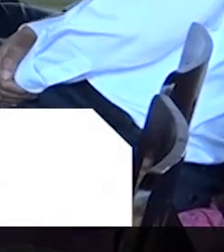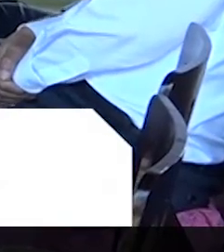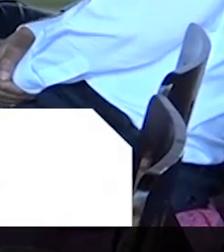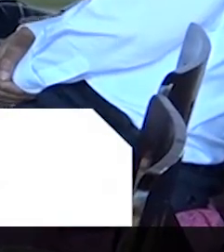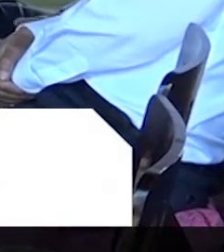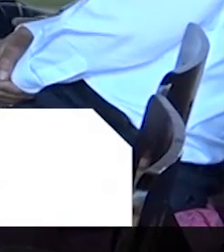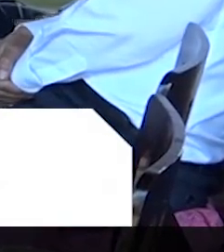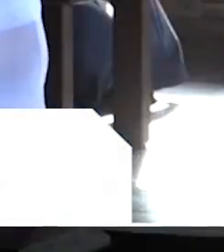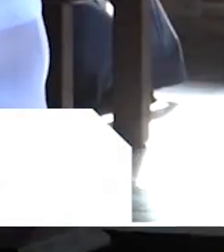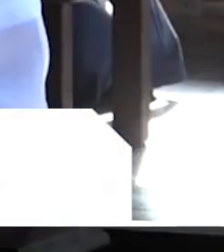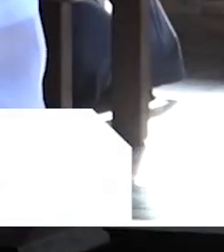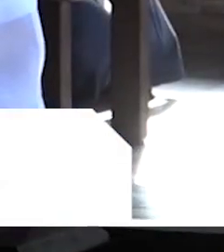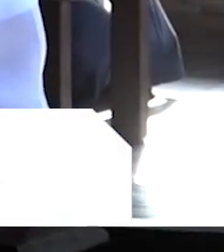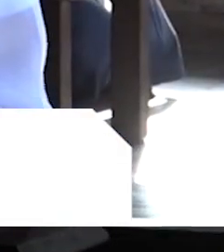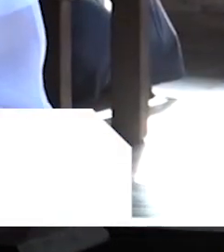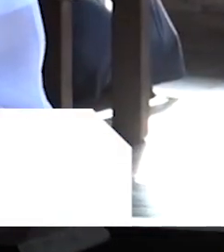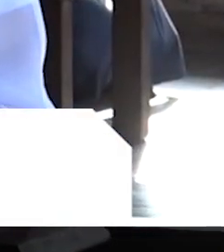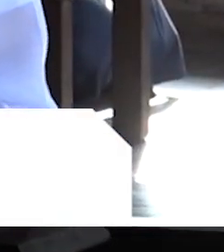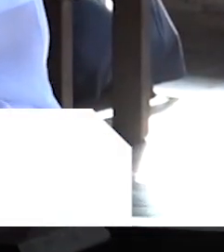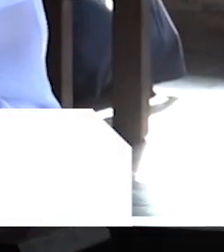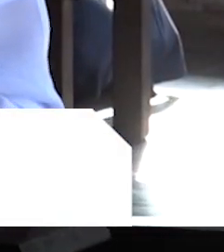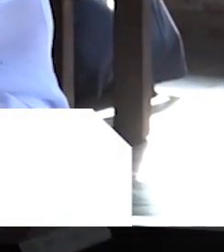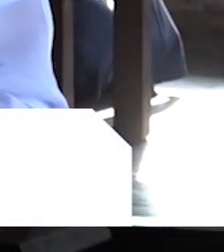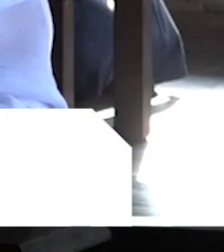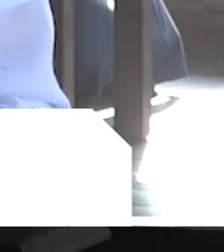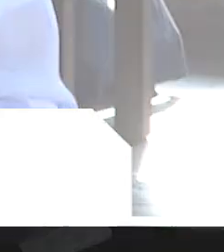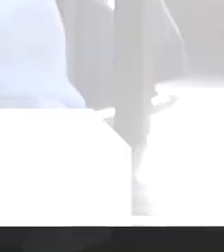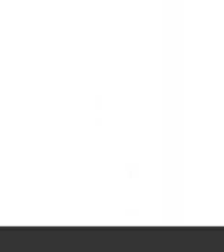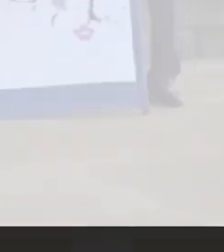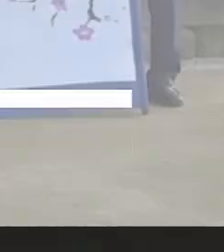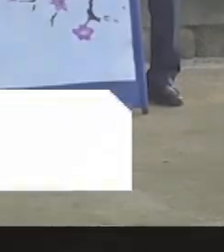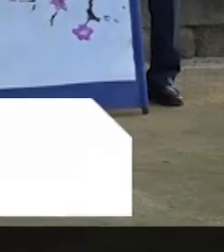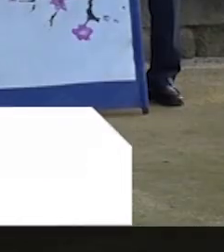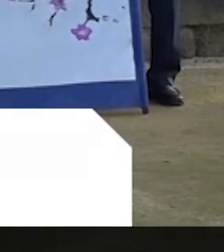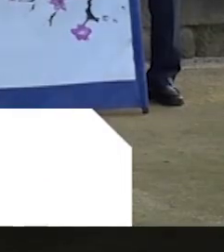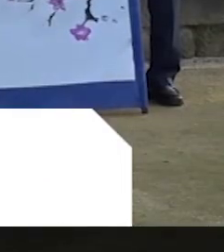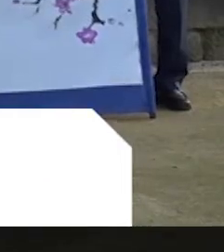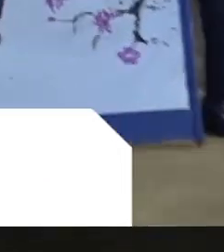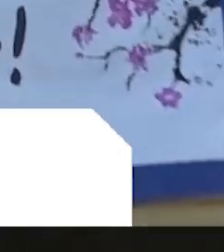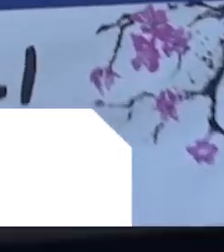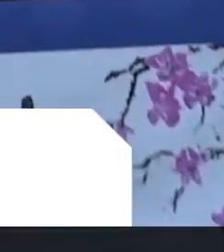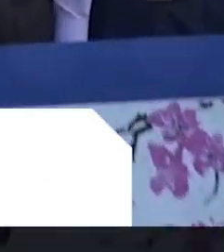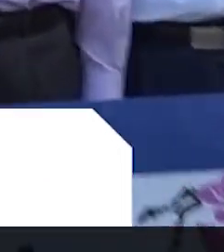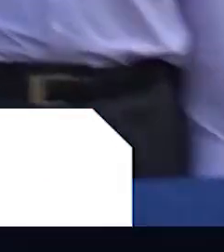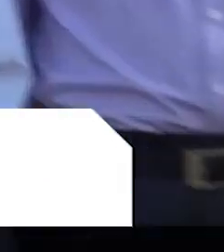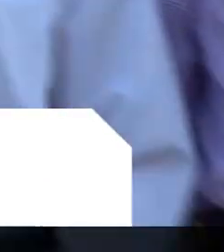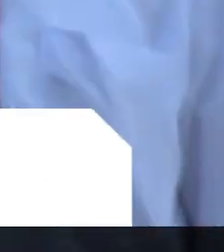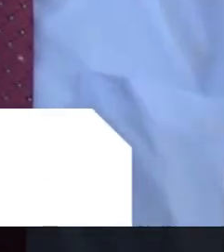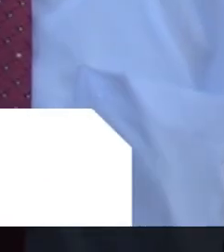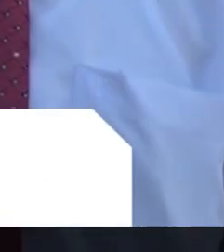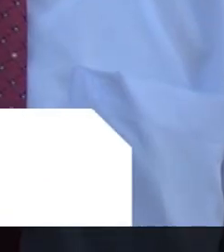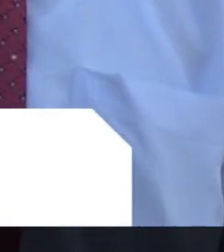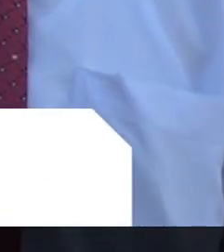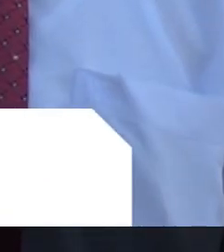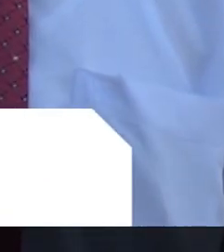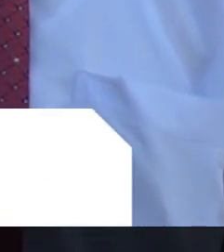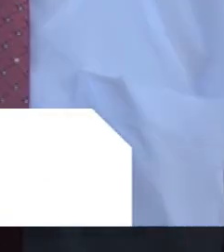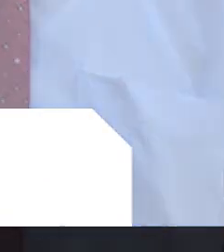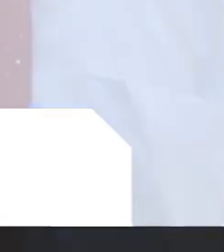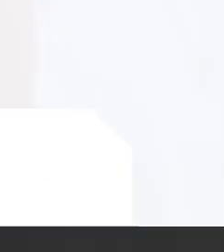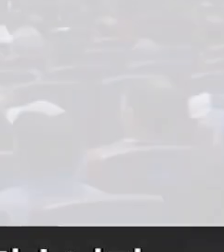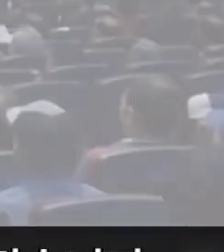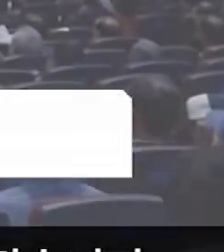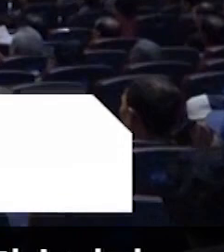구본영 시장이 충남 지역 시장군수협의회에 참석했습니다. 제10회 충청남도 지방정보회의가 열렸습니다.